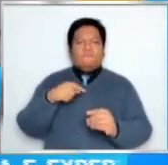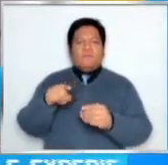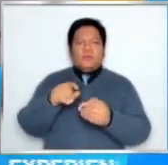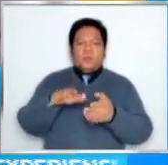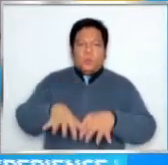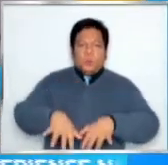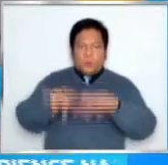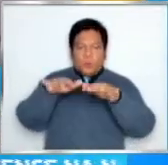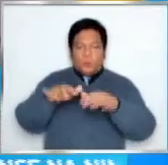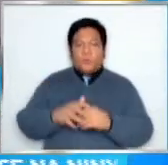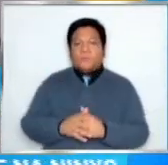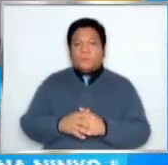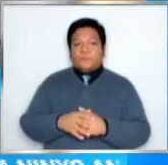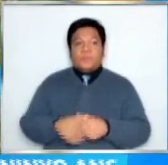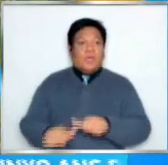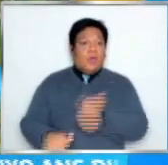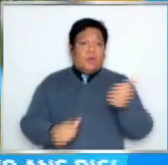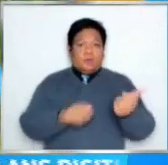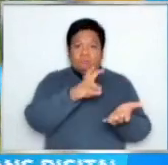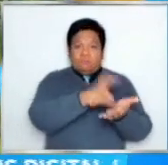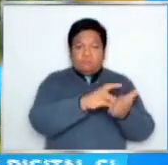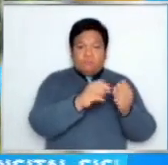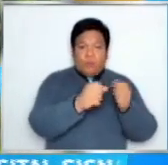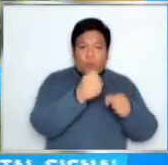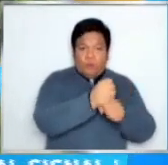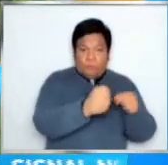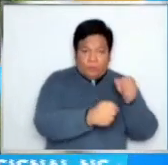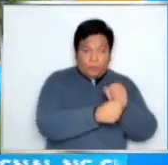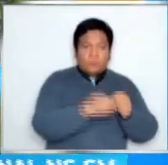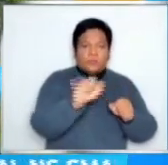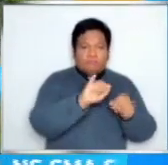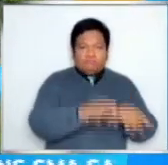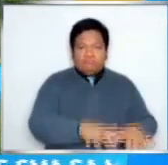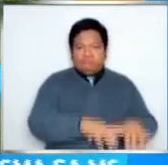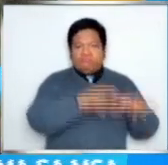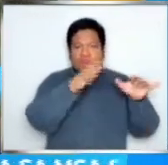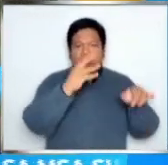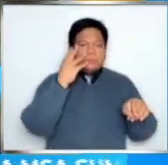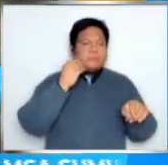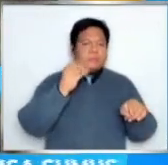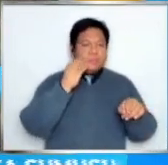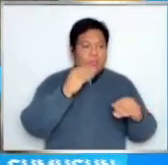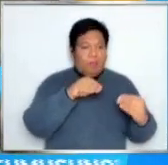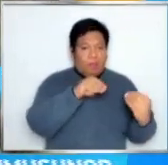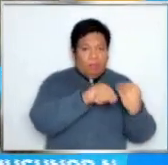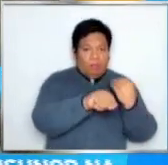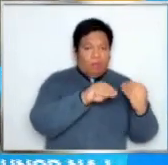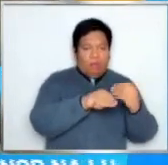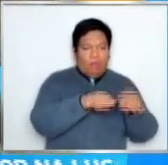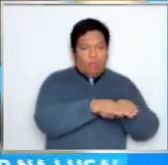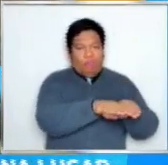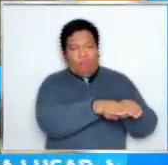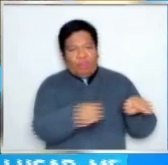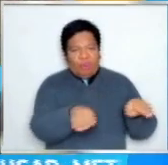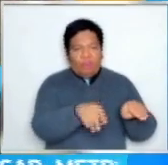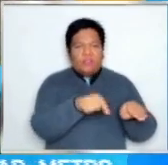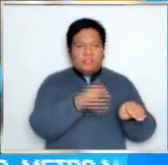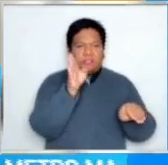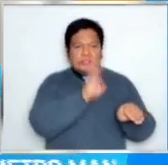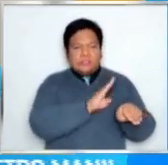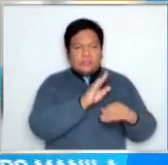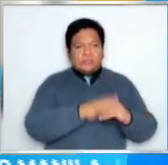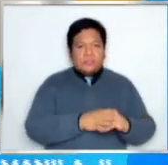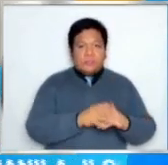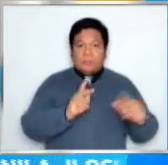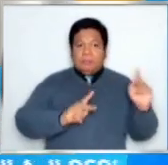gilid ng highway sa Barangay Katipunan. Nadamay at nagkabitak ang highway. Pinangangambahan tuloy ng mga residente na baka magtuloy-tuloy